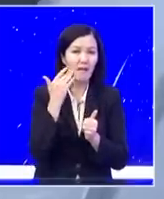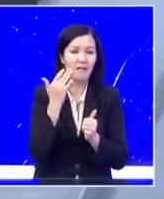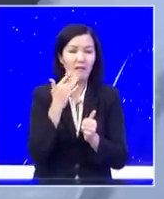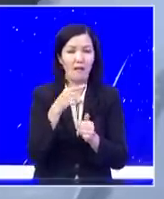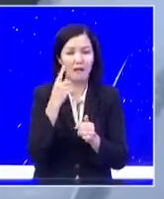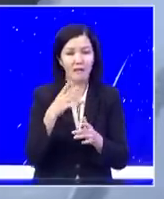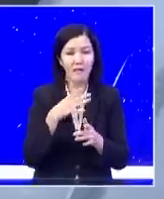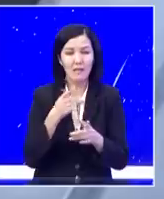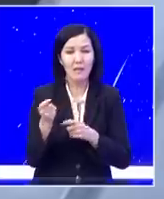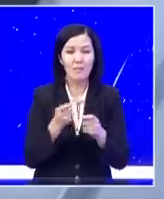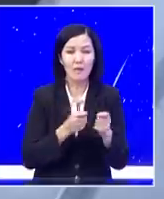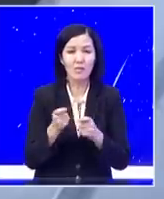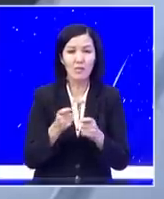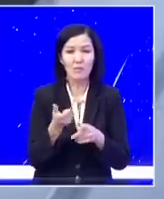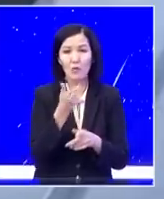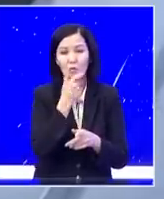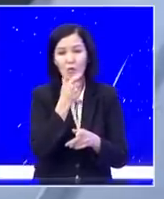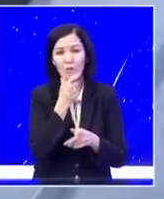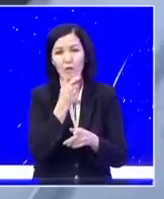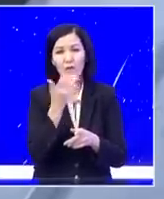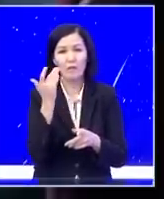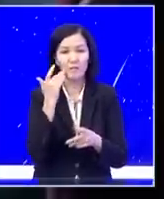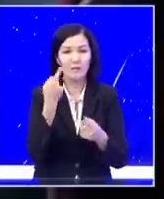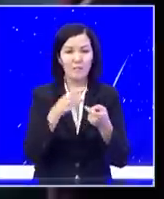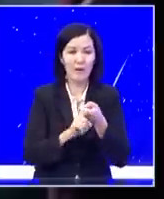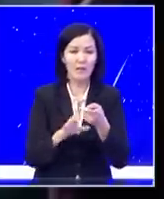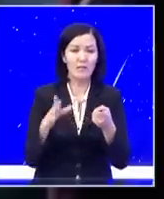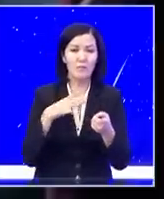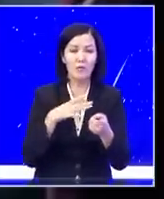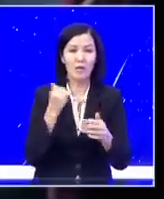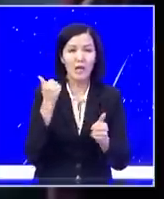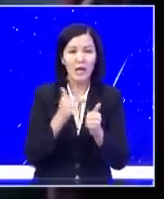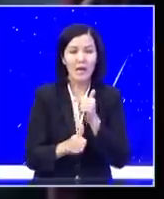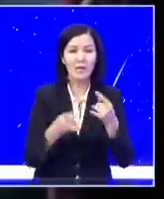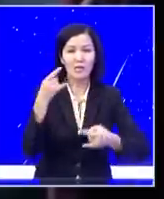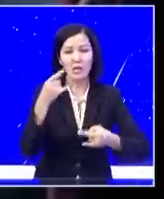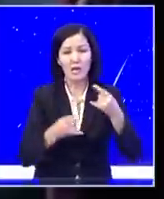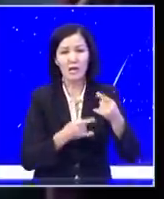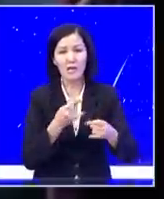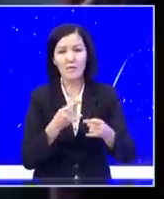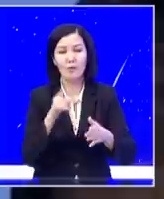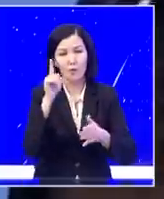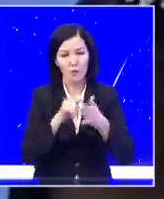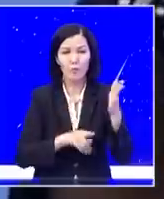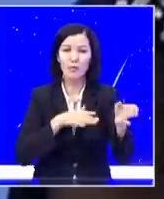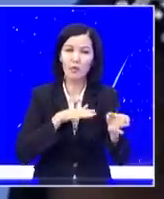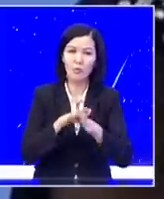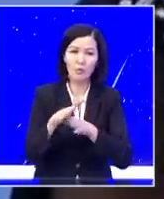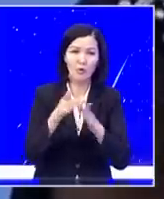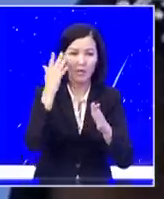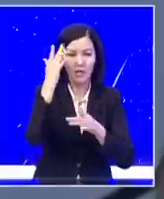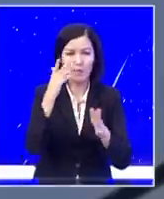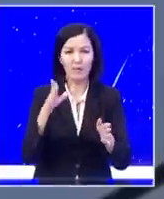Құранбек басшылығымен көрермен арасында үзілмес байланыс болды. Әр шығарылымның салмағы үміттердің орындалған арманы